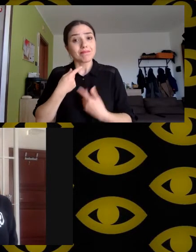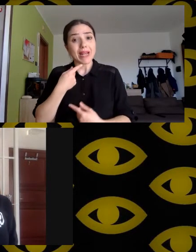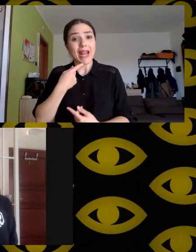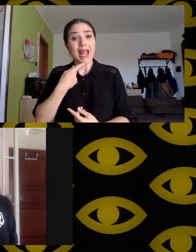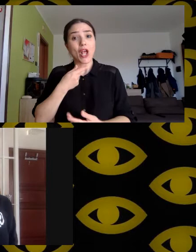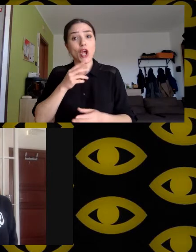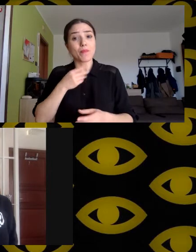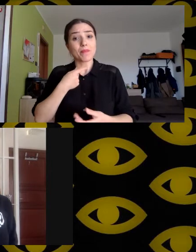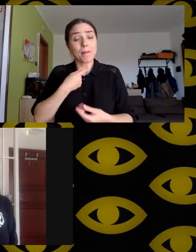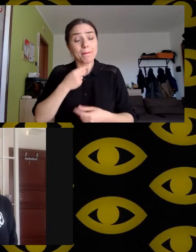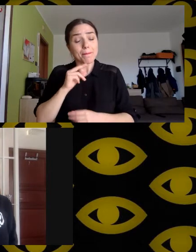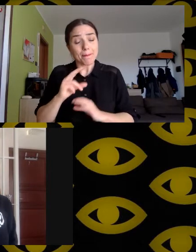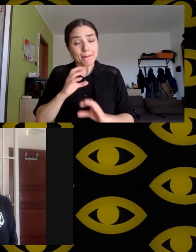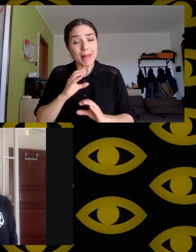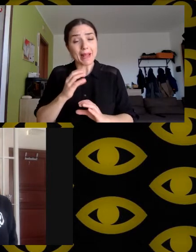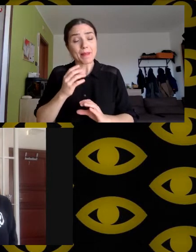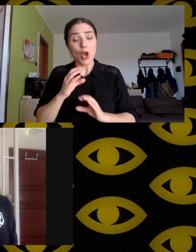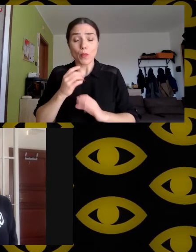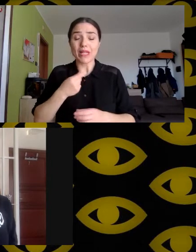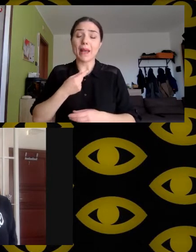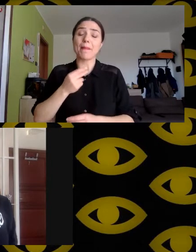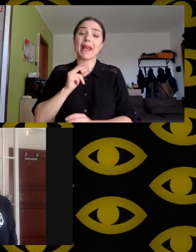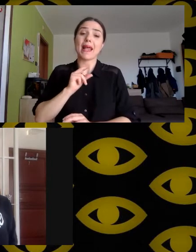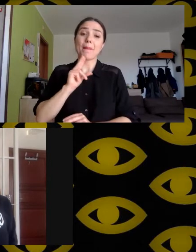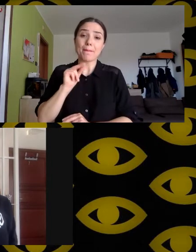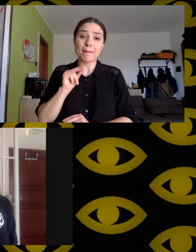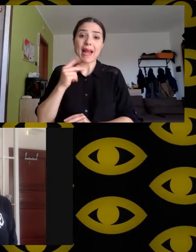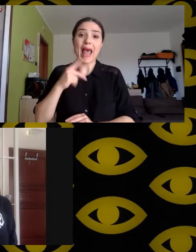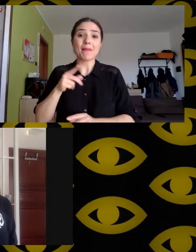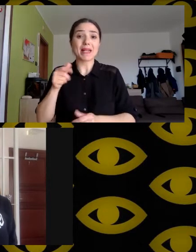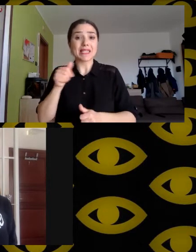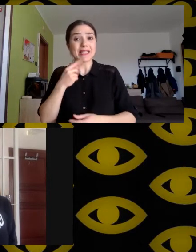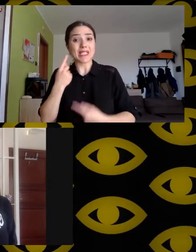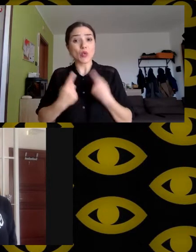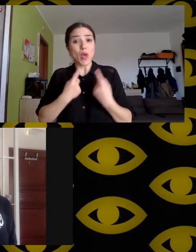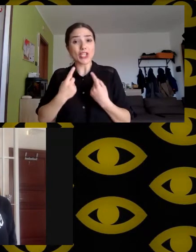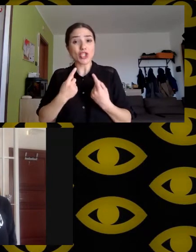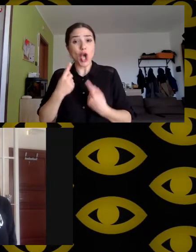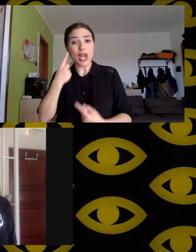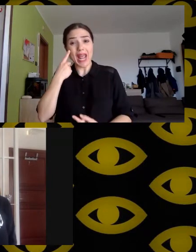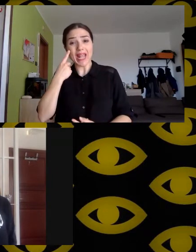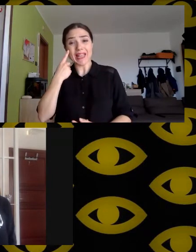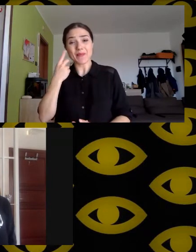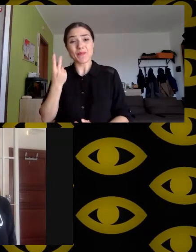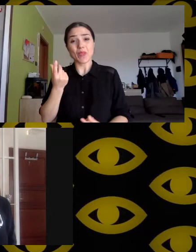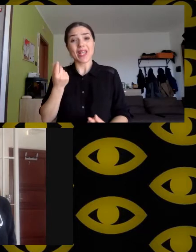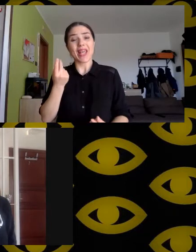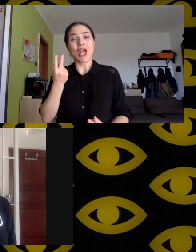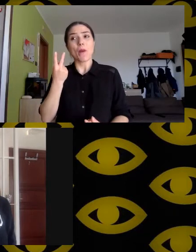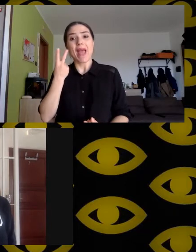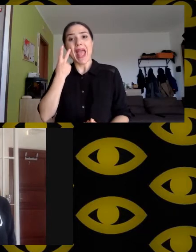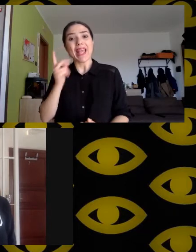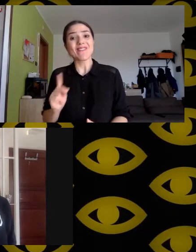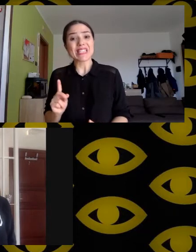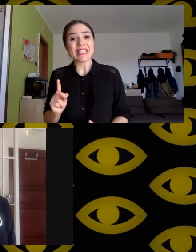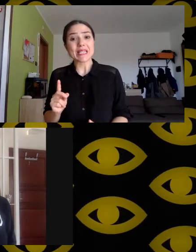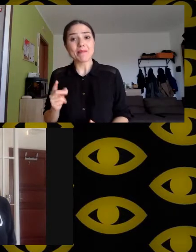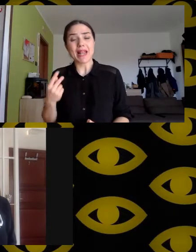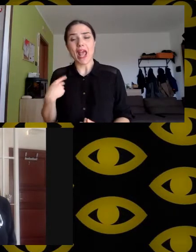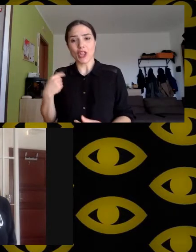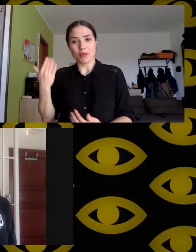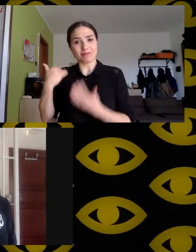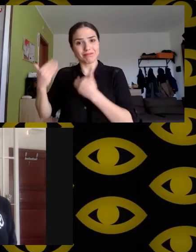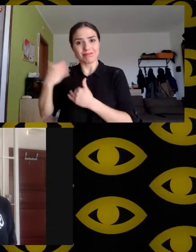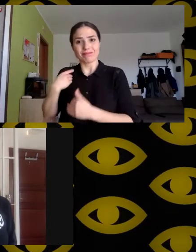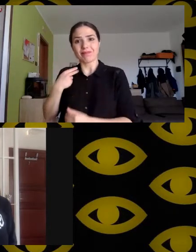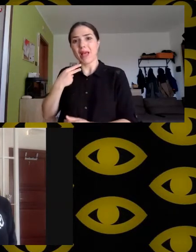tra l'altro non è solo questa condizione, chiaramente qualsiasi condizione invisibile. Abbiamo parlato prima di nemico invisibile, ma noi